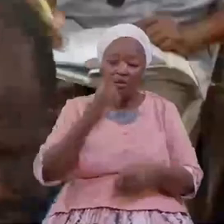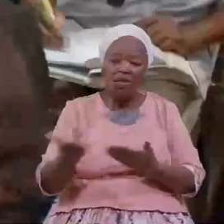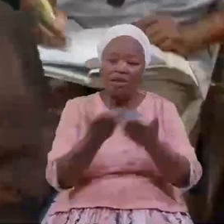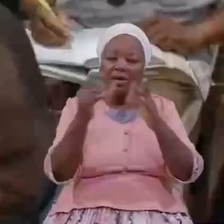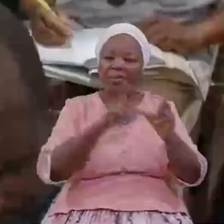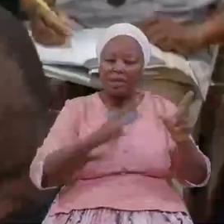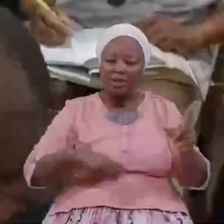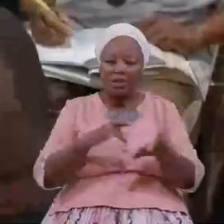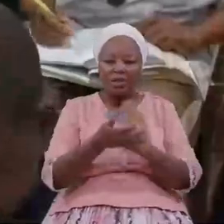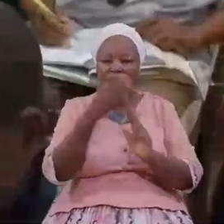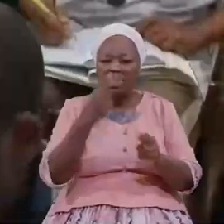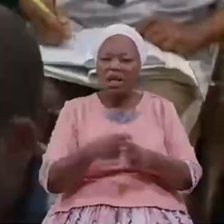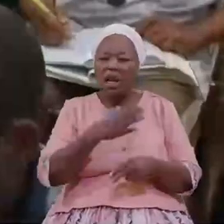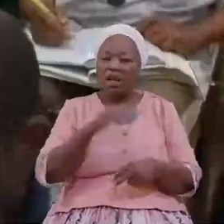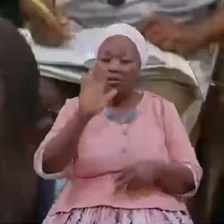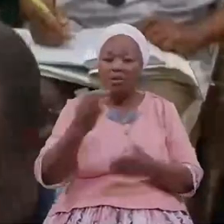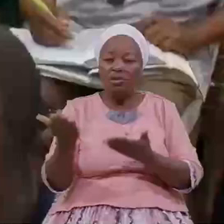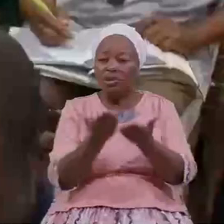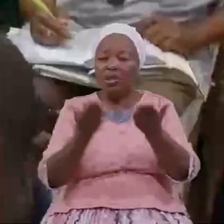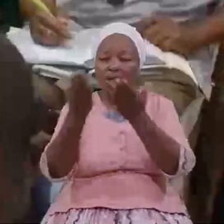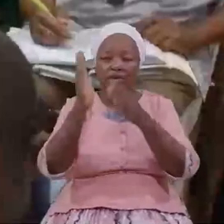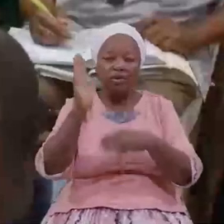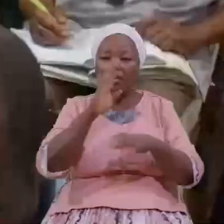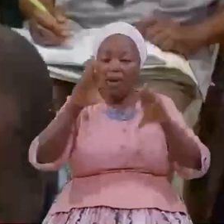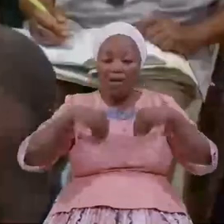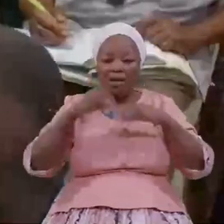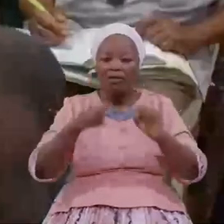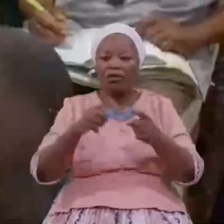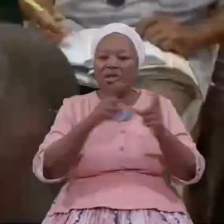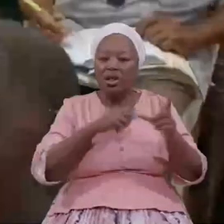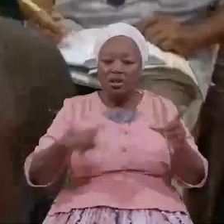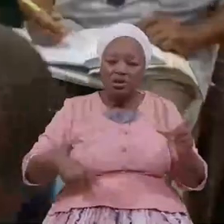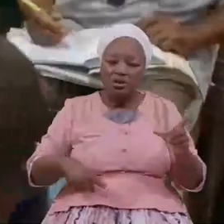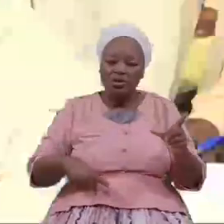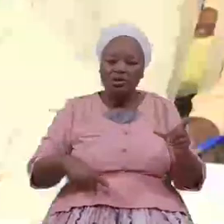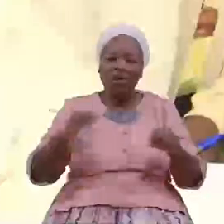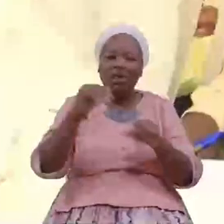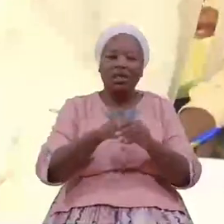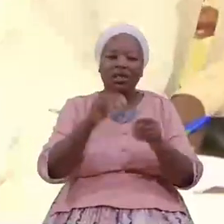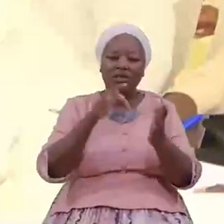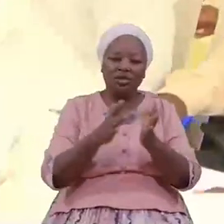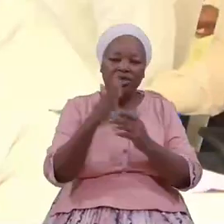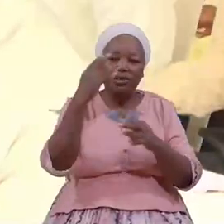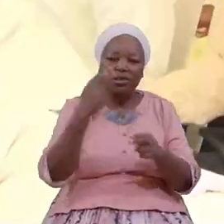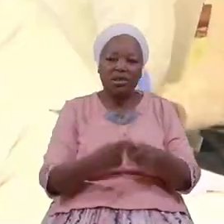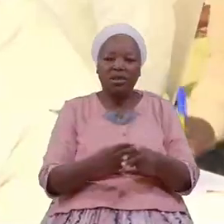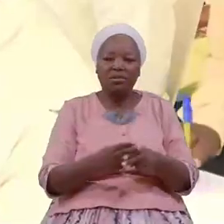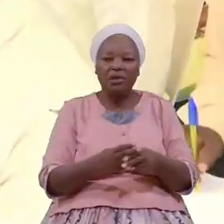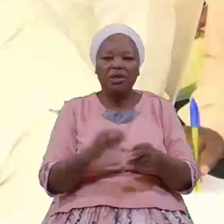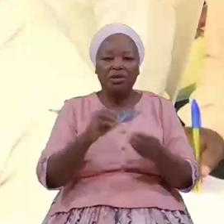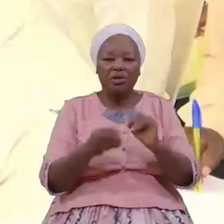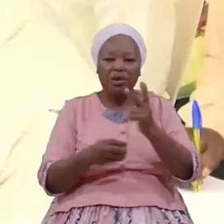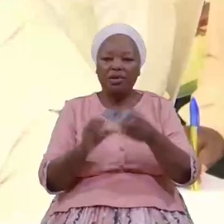Seigneur. Et votre service sera agréable au Seigneur au nom de Jésus-Christ. Voyons